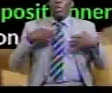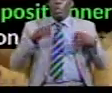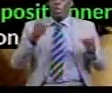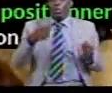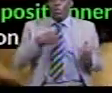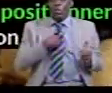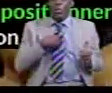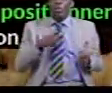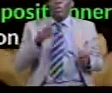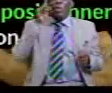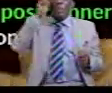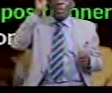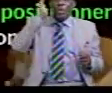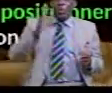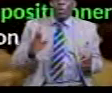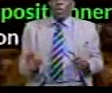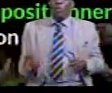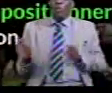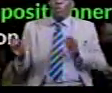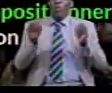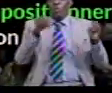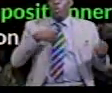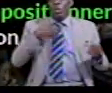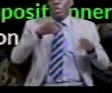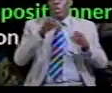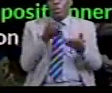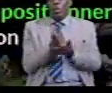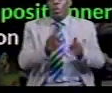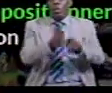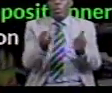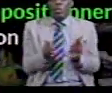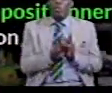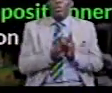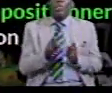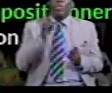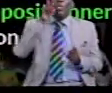il va m'arranger, il va me positionner. Do the action with me.